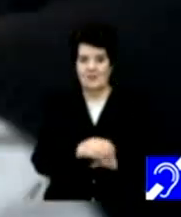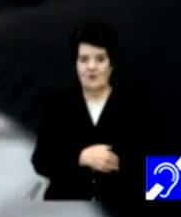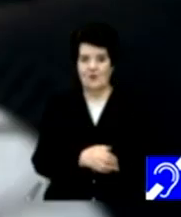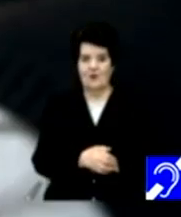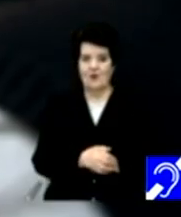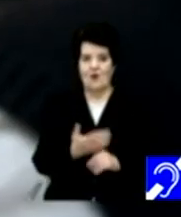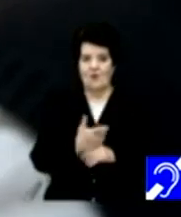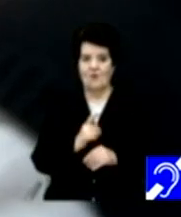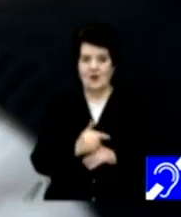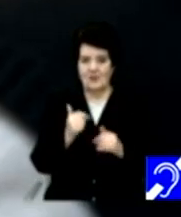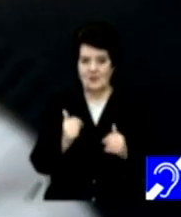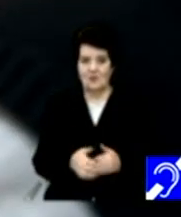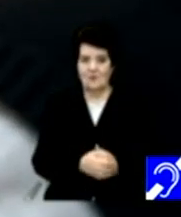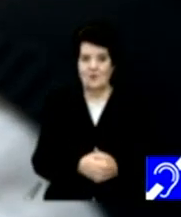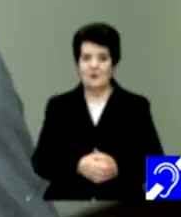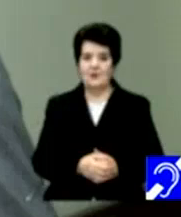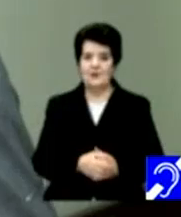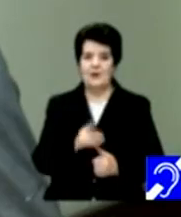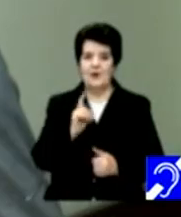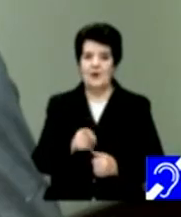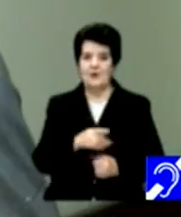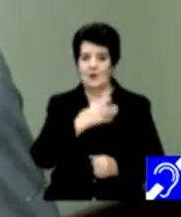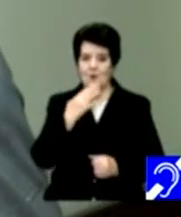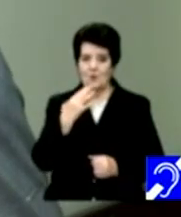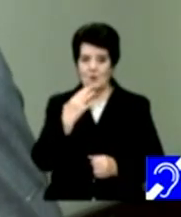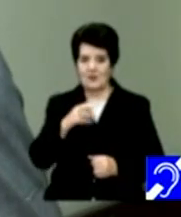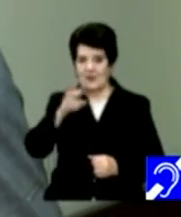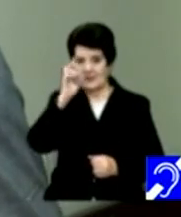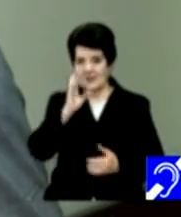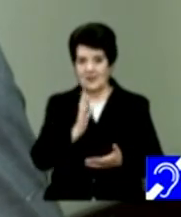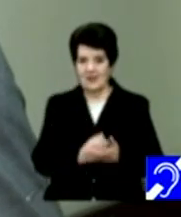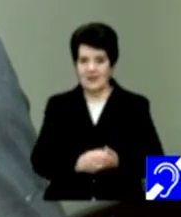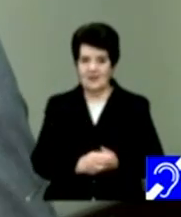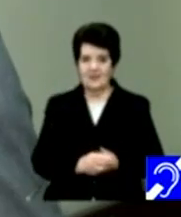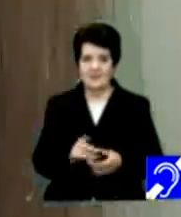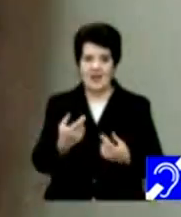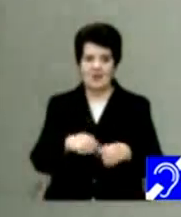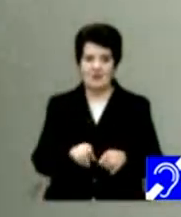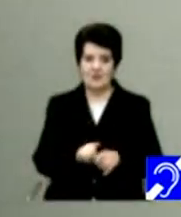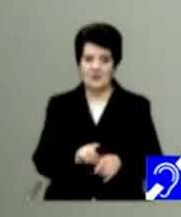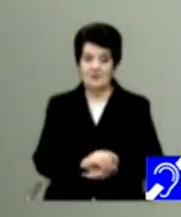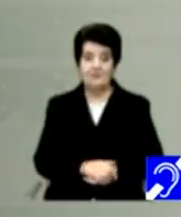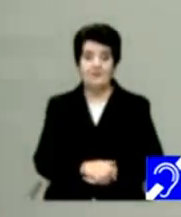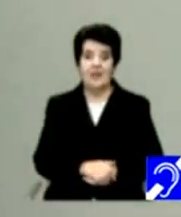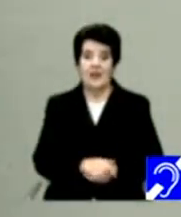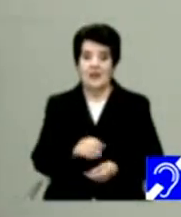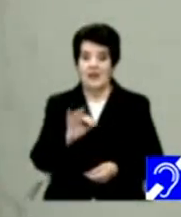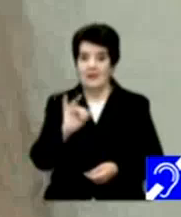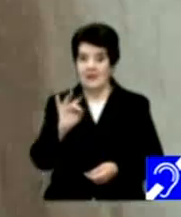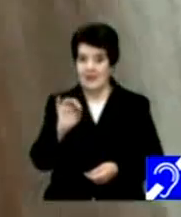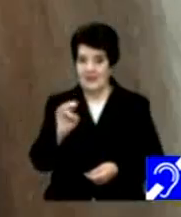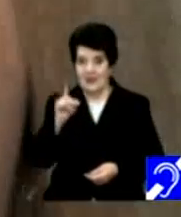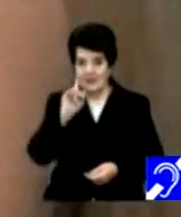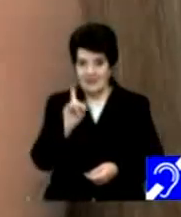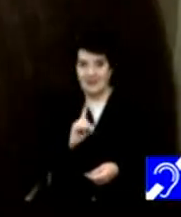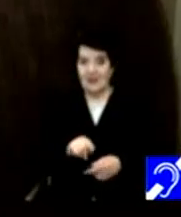us. Many countries are not like that. They, when they see the students who are coming, they will sleep. Arina Pogostin este din Israel